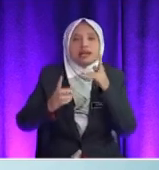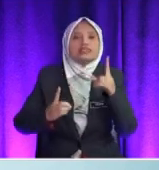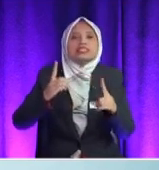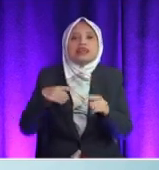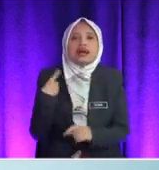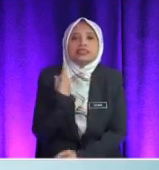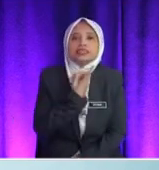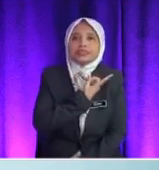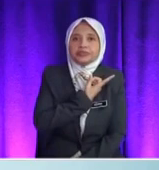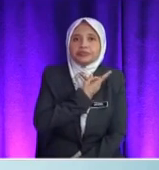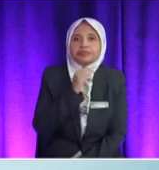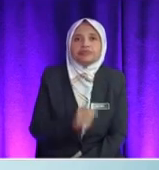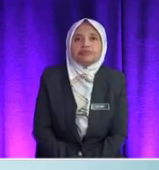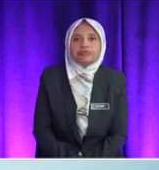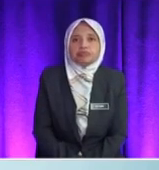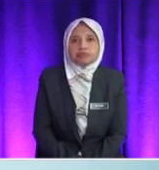huh